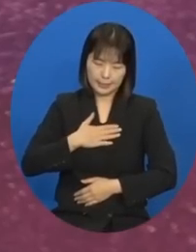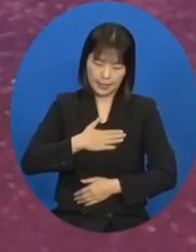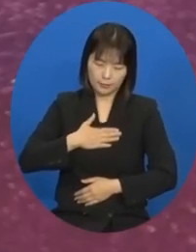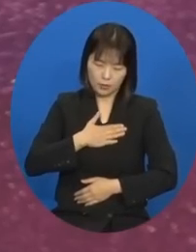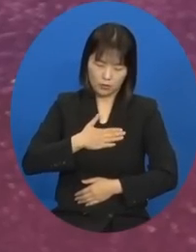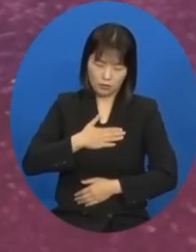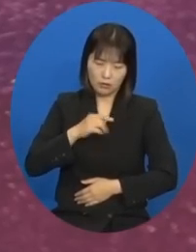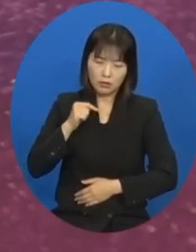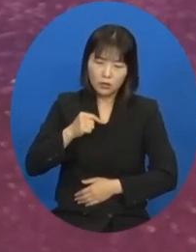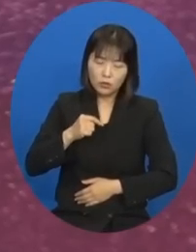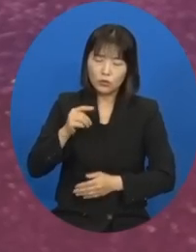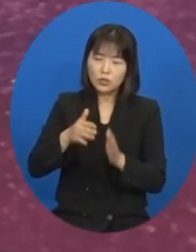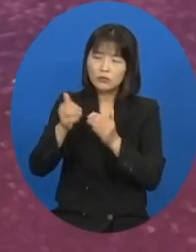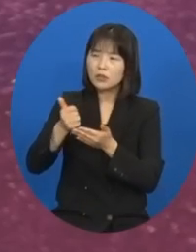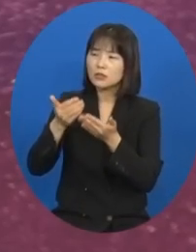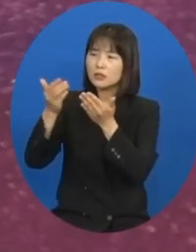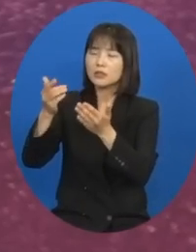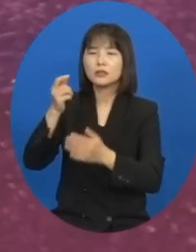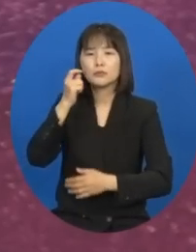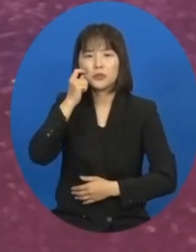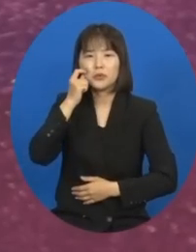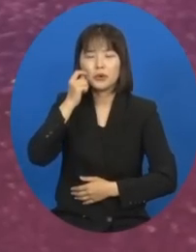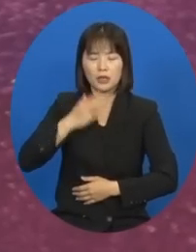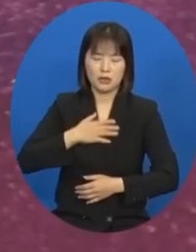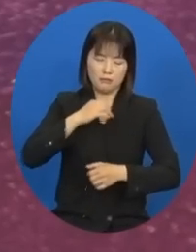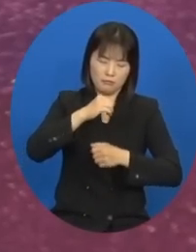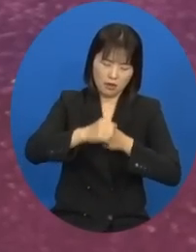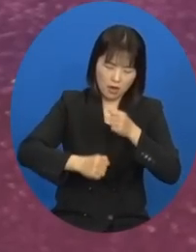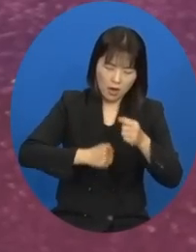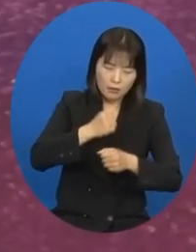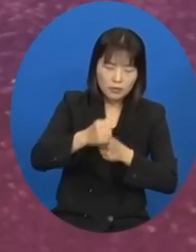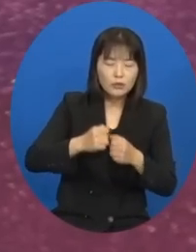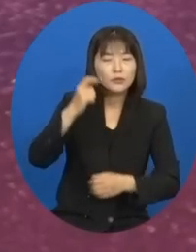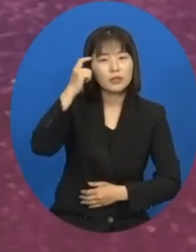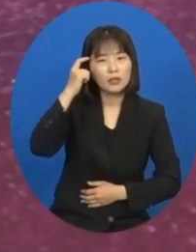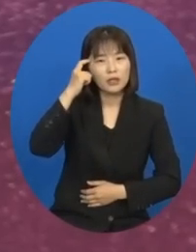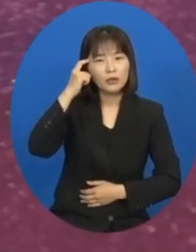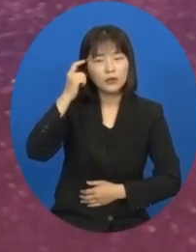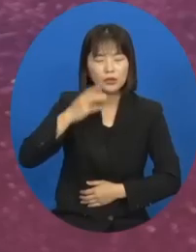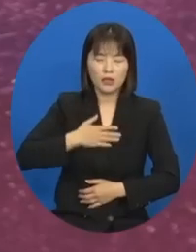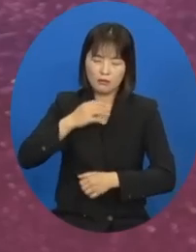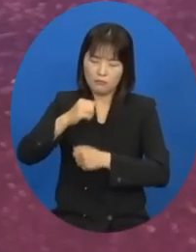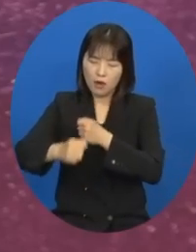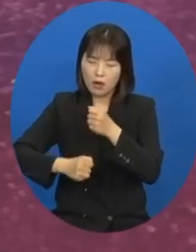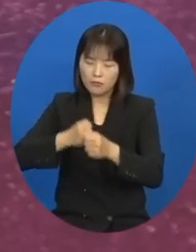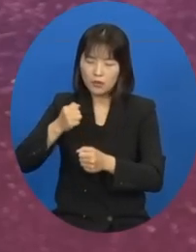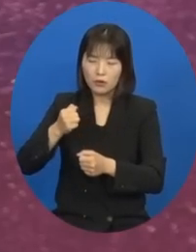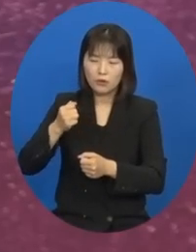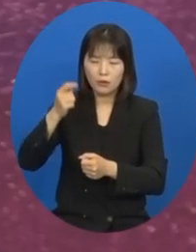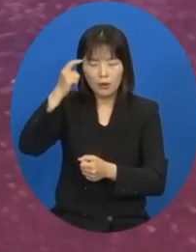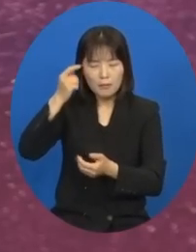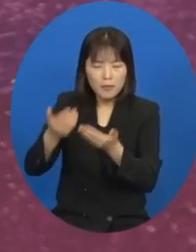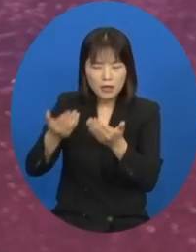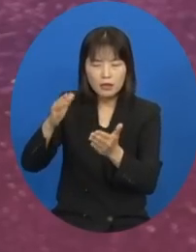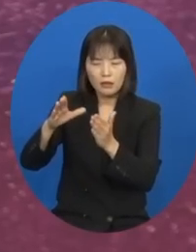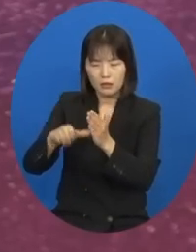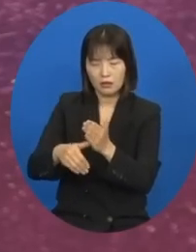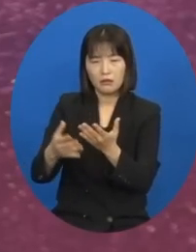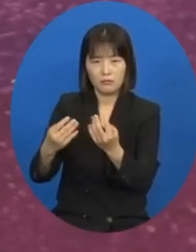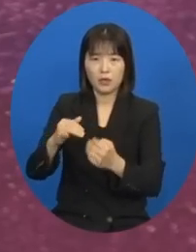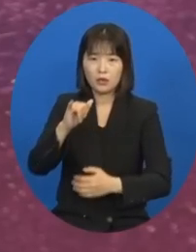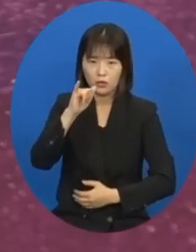예수님께 드리지 못합니다 제 마음대로 생각하고 제 마음대로 또 판단해 버리는 경우도 너무 많아요